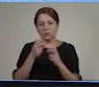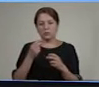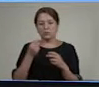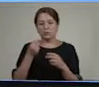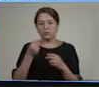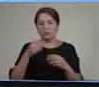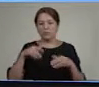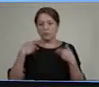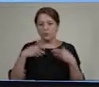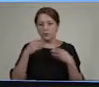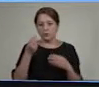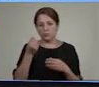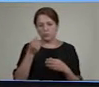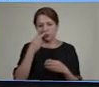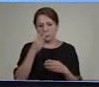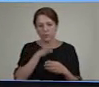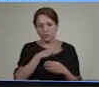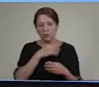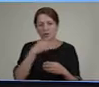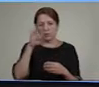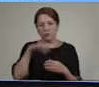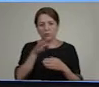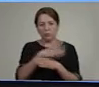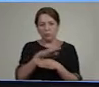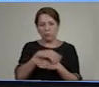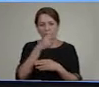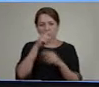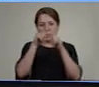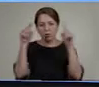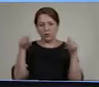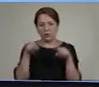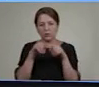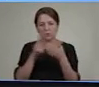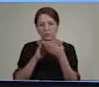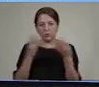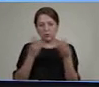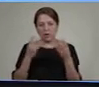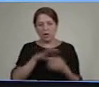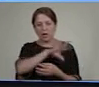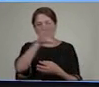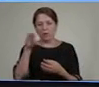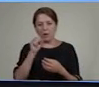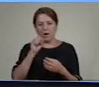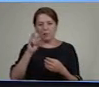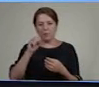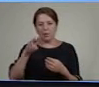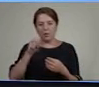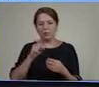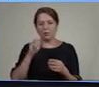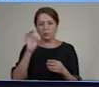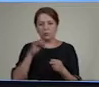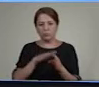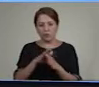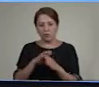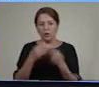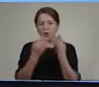so'mda ko'rsatilgan. Jadvalning bo'sh kataklarini to'ldiring. Agar hamma amallarni to'g'ri bajarsangiz, oxirgi